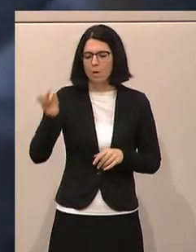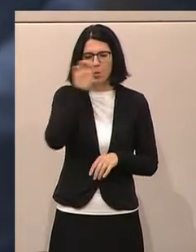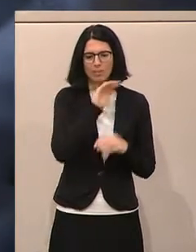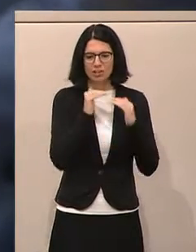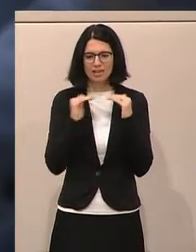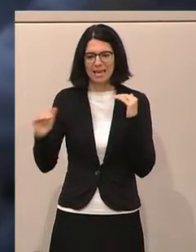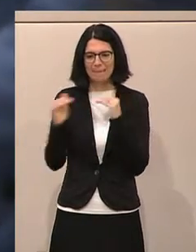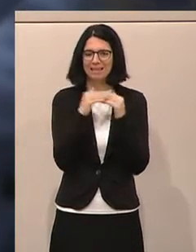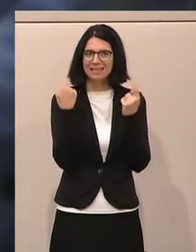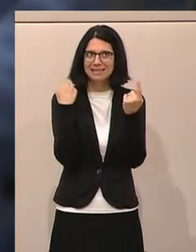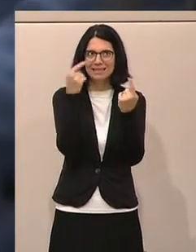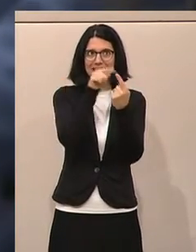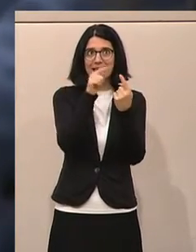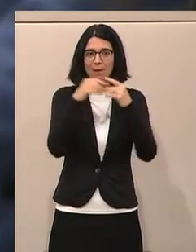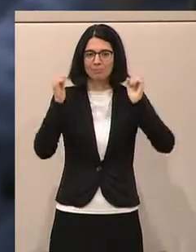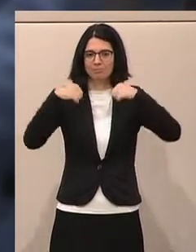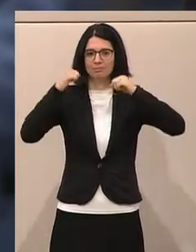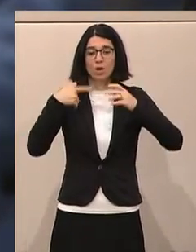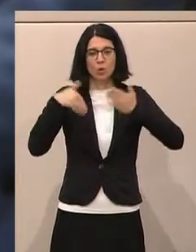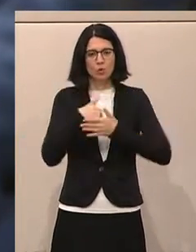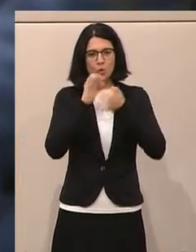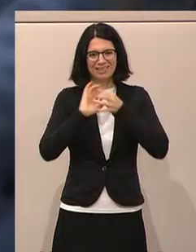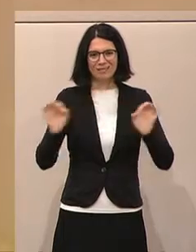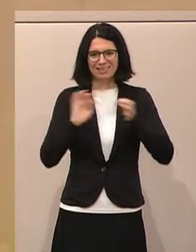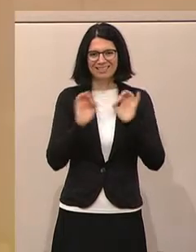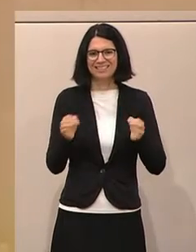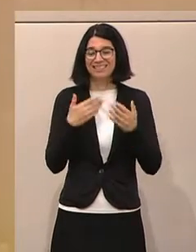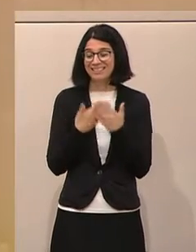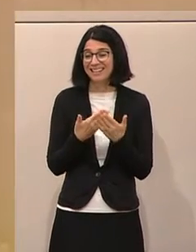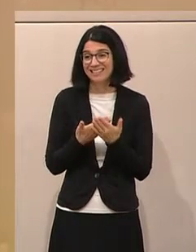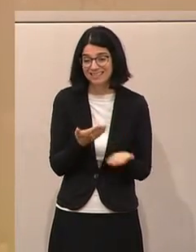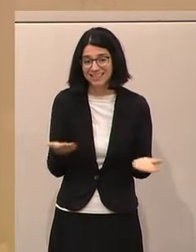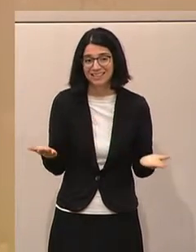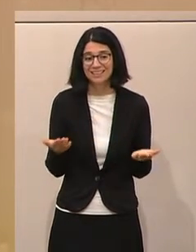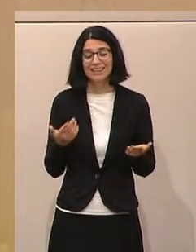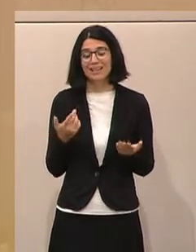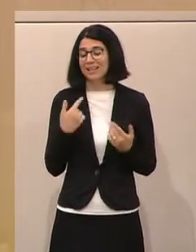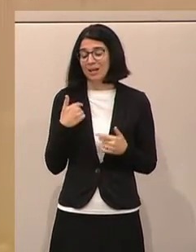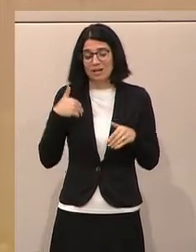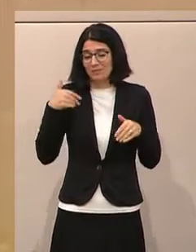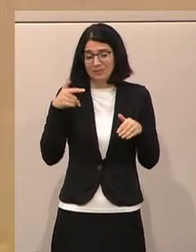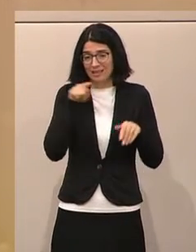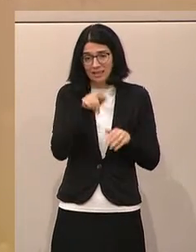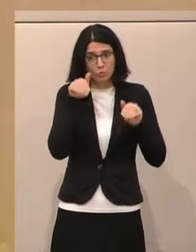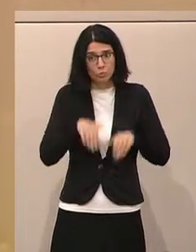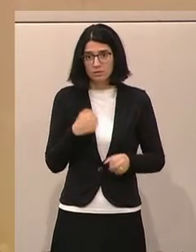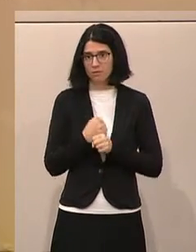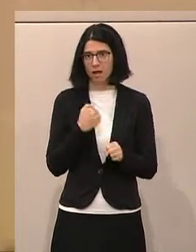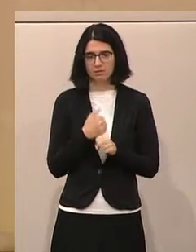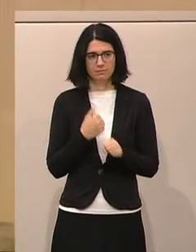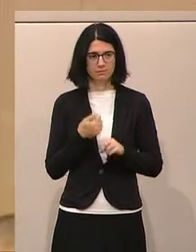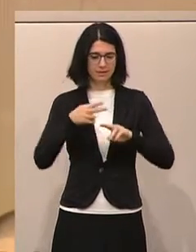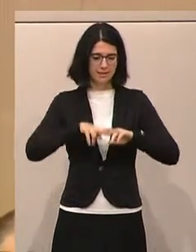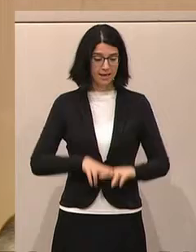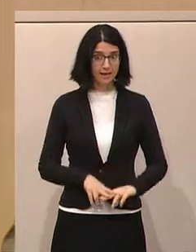europäischer Ebene die Ziele um- und neu definieren. Darum werden wir nicht herumkommen. Alles andere